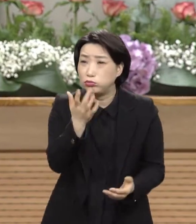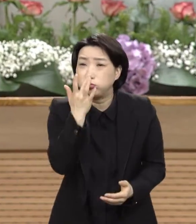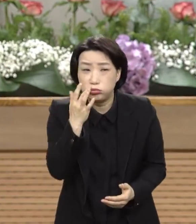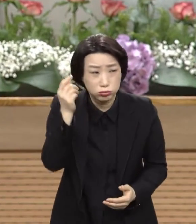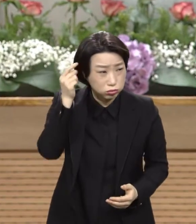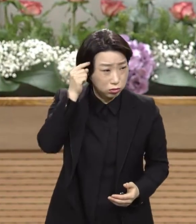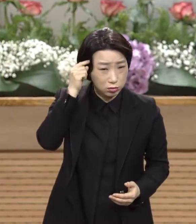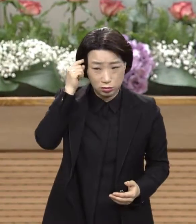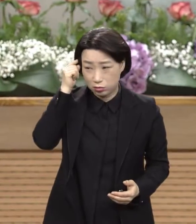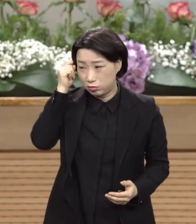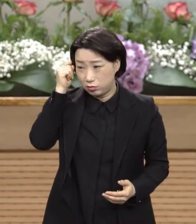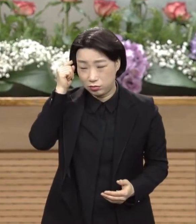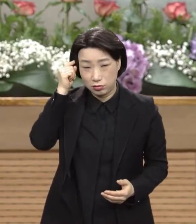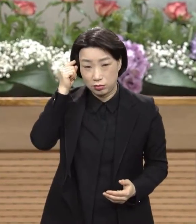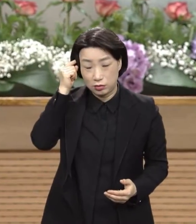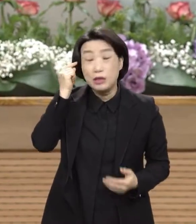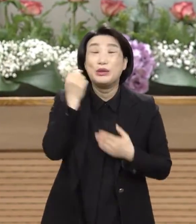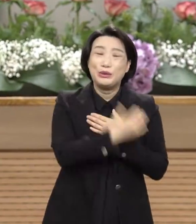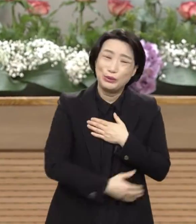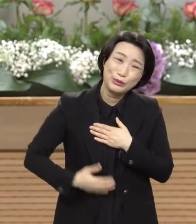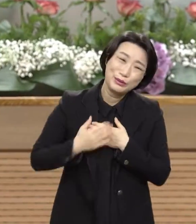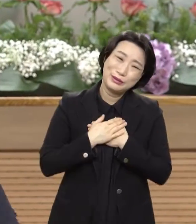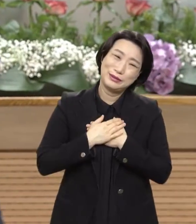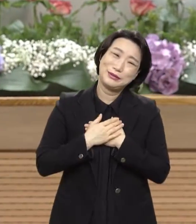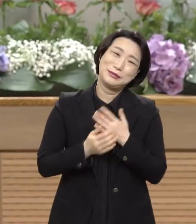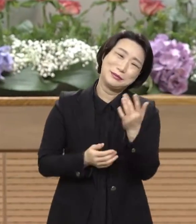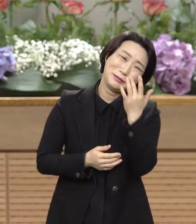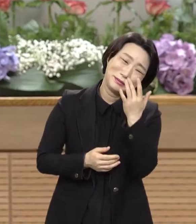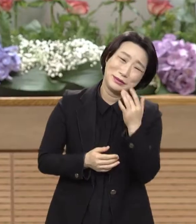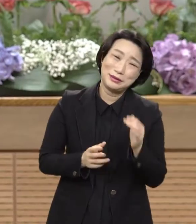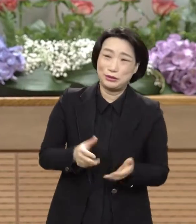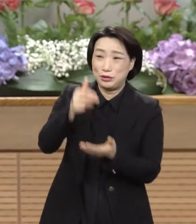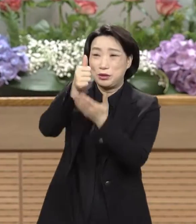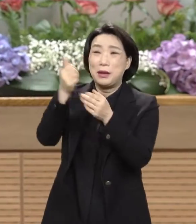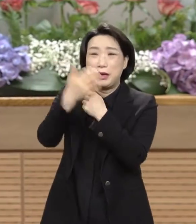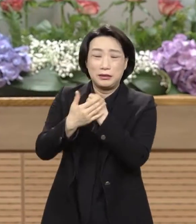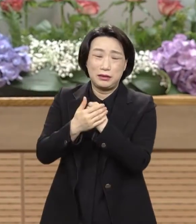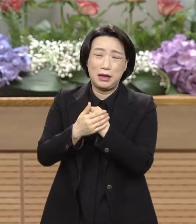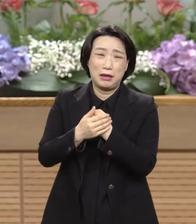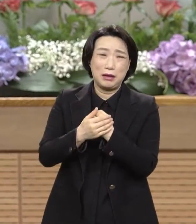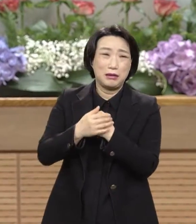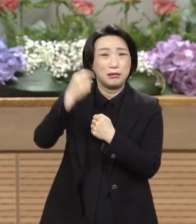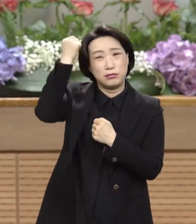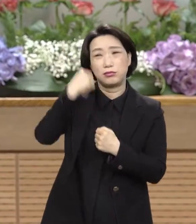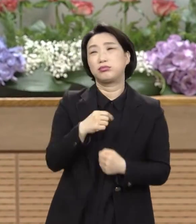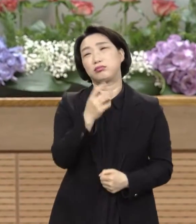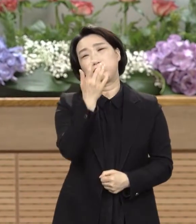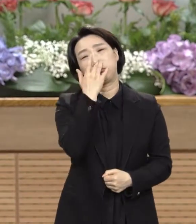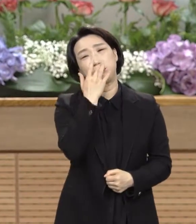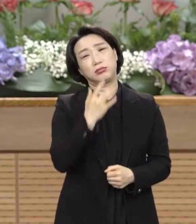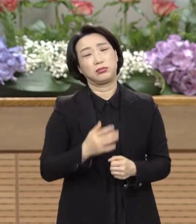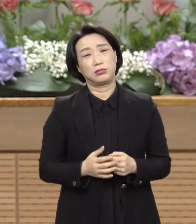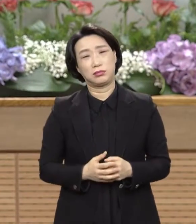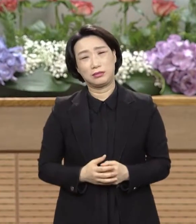왜 그럴까? 육신은 이렇게 주님의 은혜에 무덤덤한 놈이라 이 말이에요.